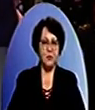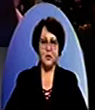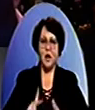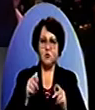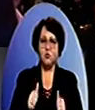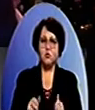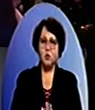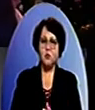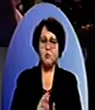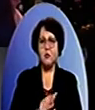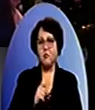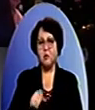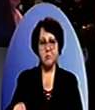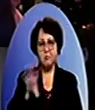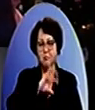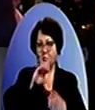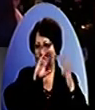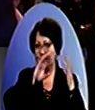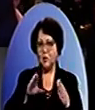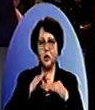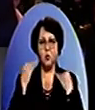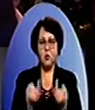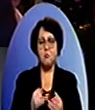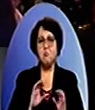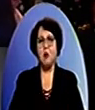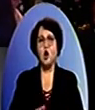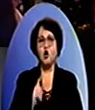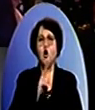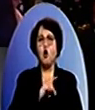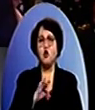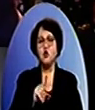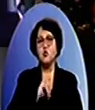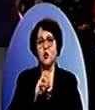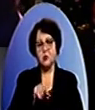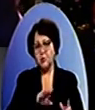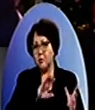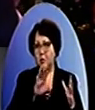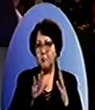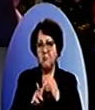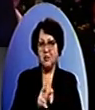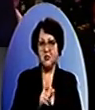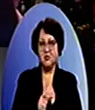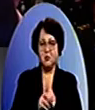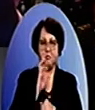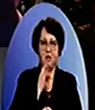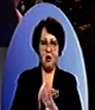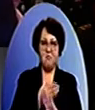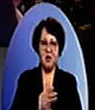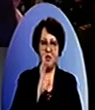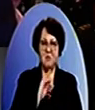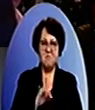бас бид нэр анхааралтай манай их хурлын байнгын хорооны зүгээс мөн одоо мэрэгжлийн энэ батлан хамгаалахын